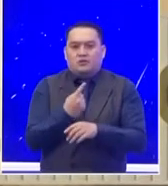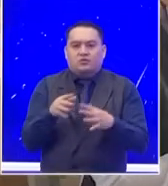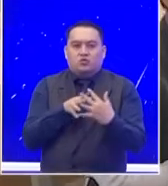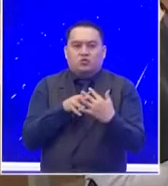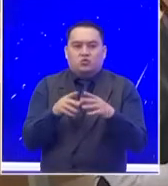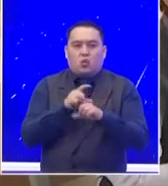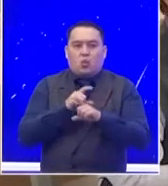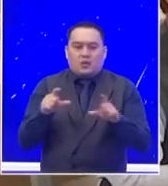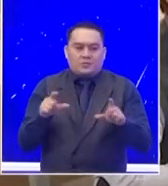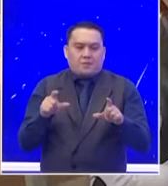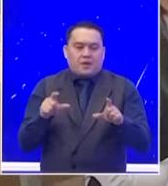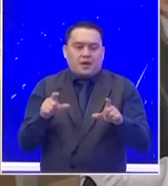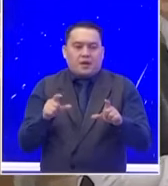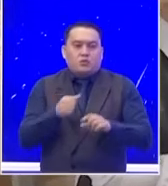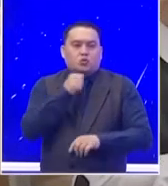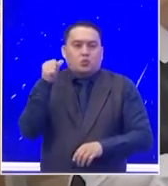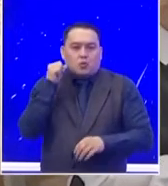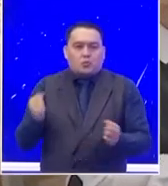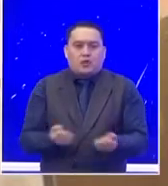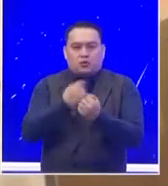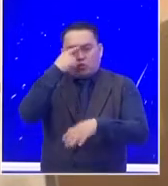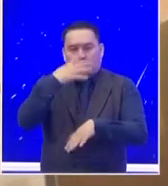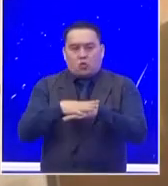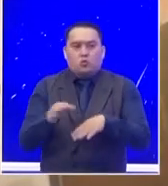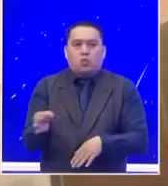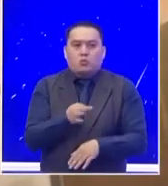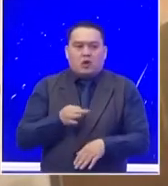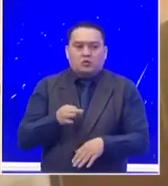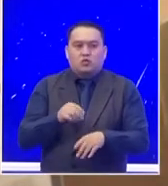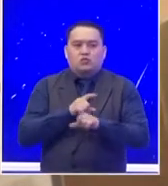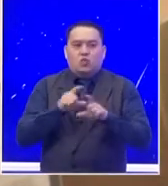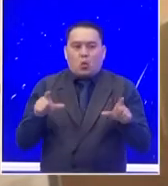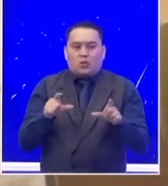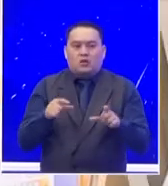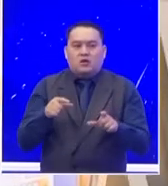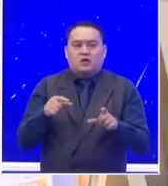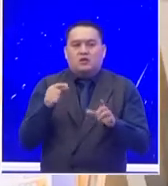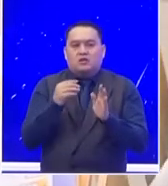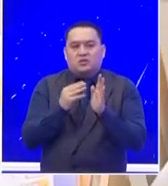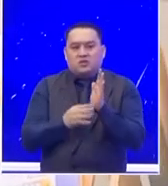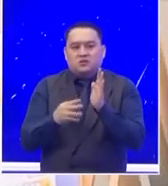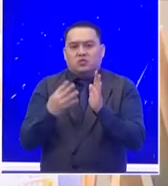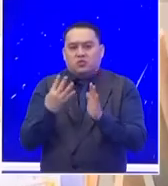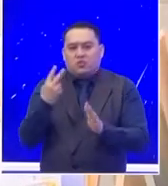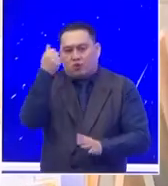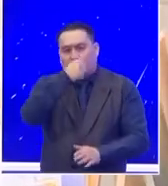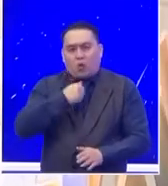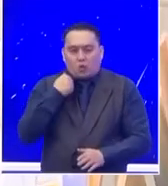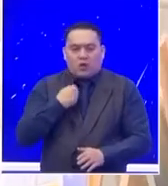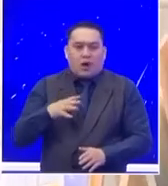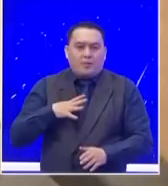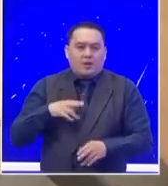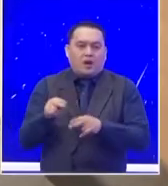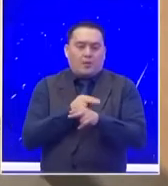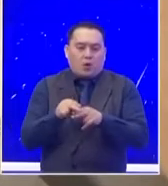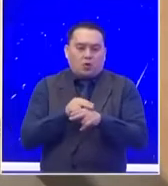селе средней школы. В прошлом году при поддержке руководства области учебное заведение 1974 года постройки